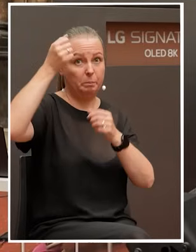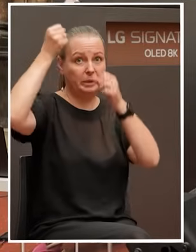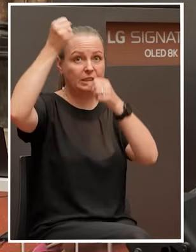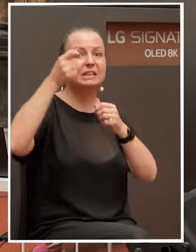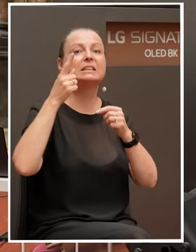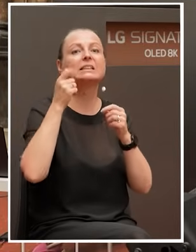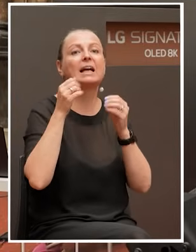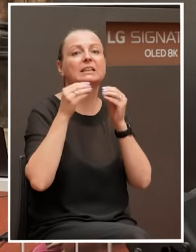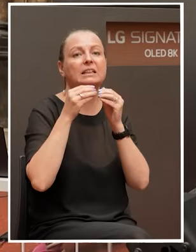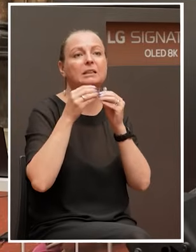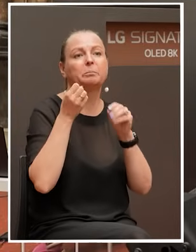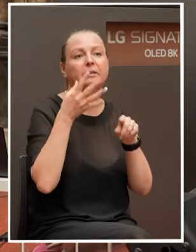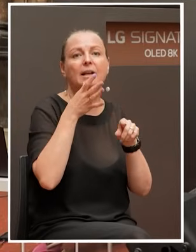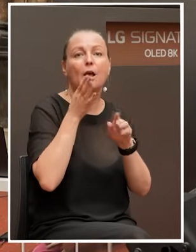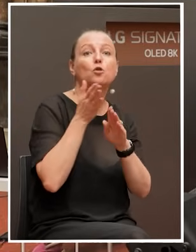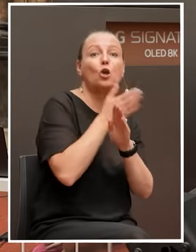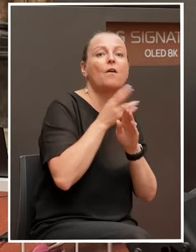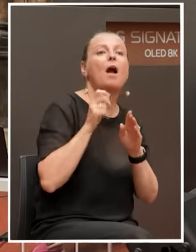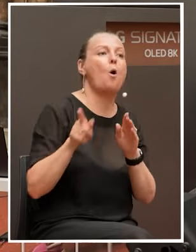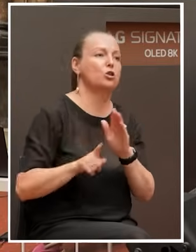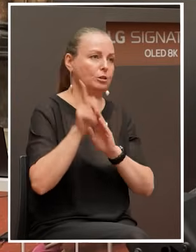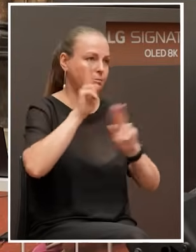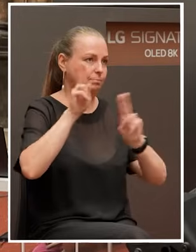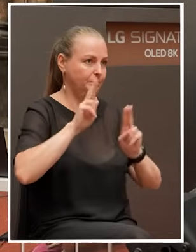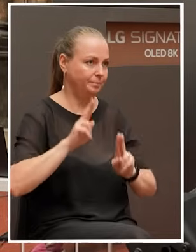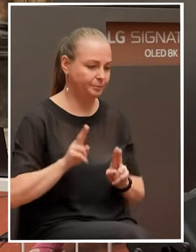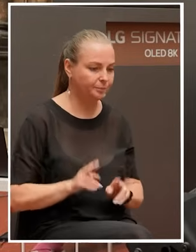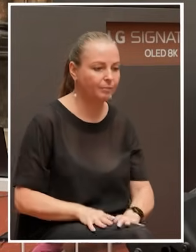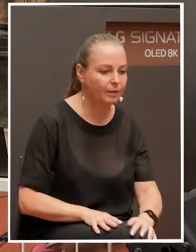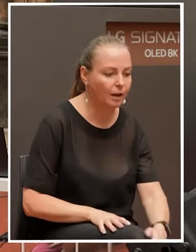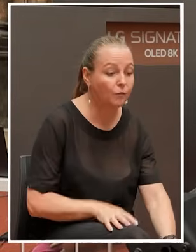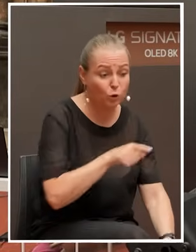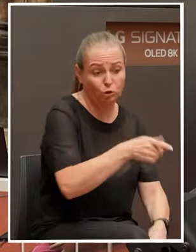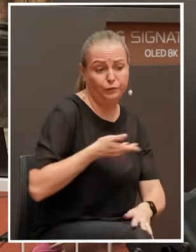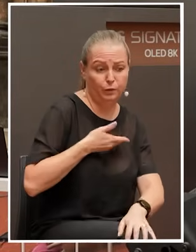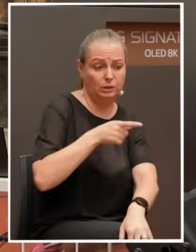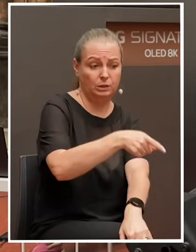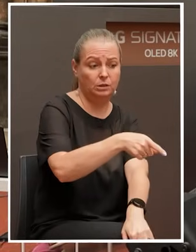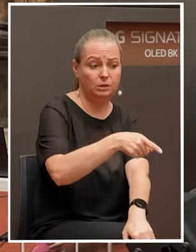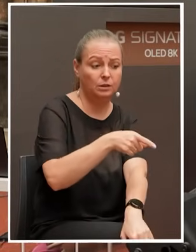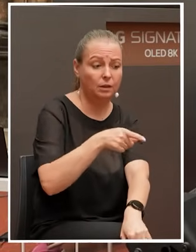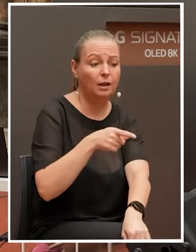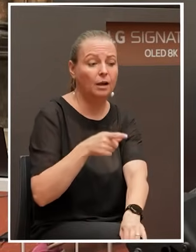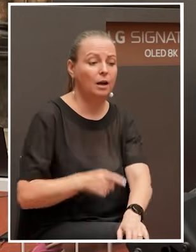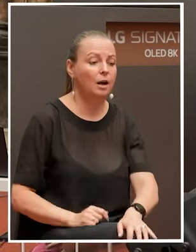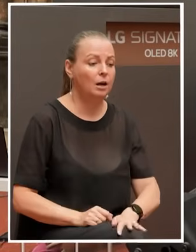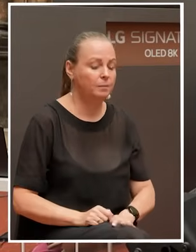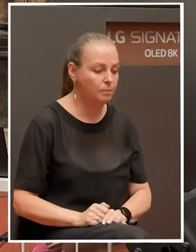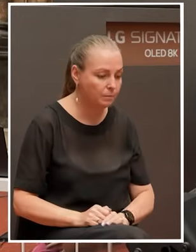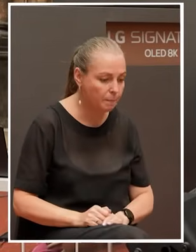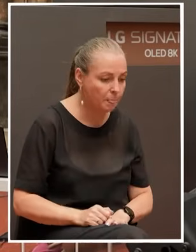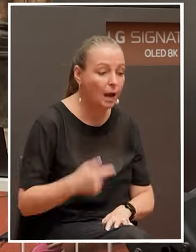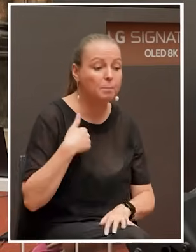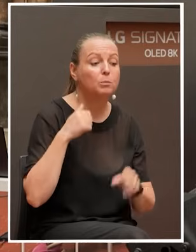Моне начинает писать собор. Вот этот домик уцелел от бомбардировок 1944 года. Все остальное разрушено вокруг, и